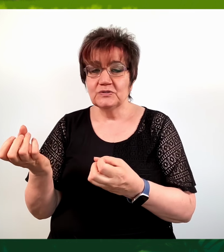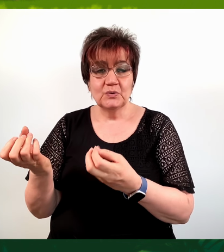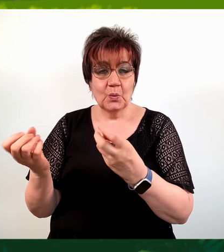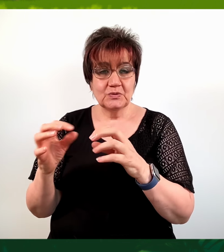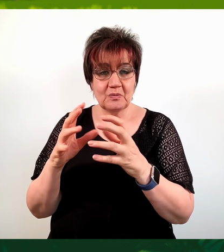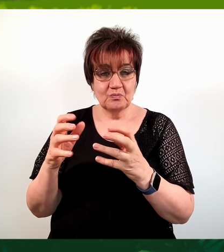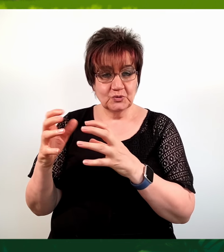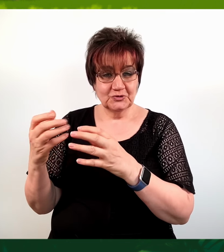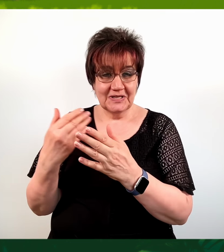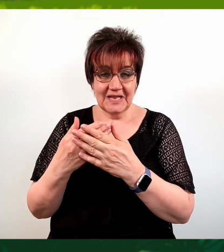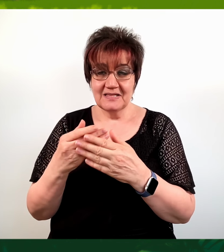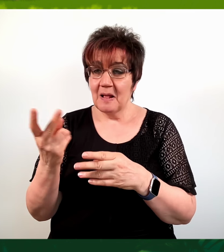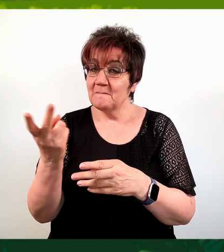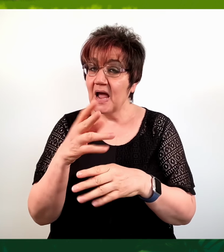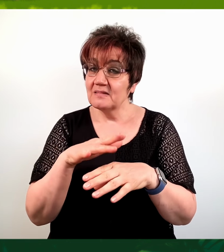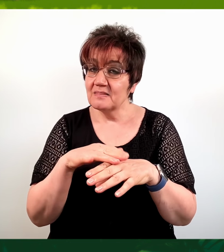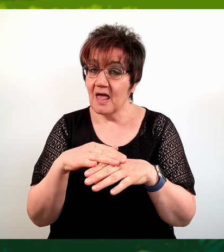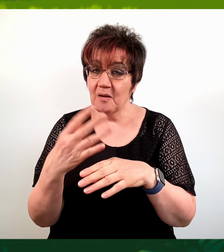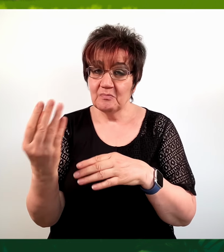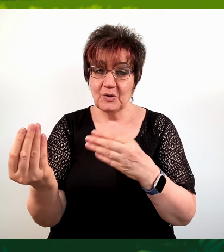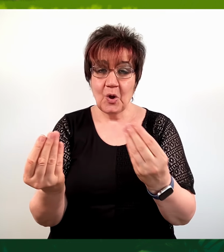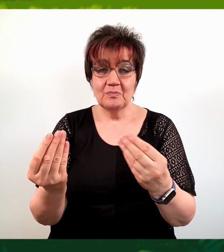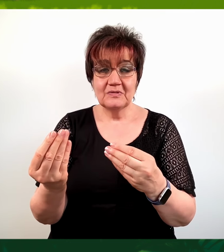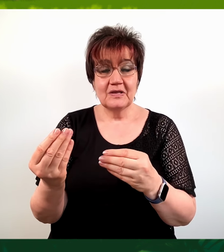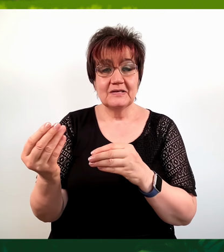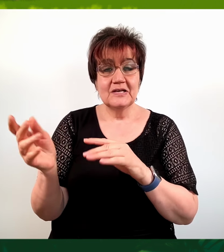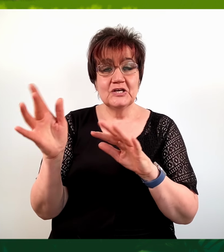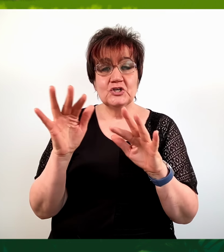Schneeweißchen und Rosenrot genannt.